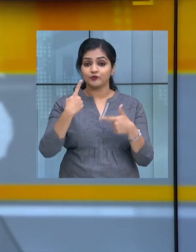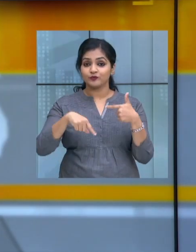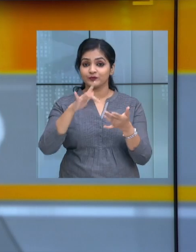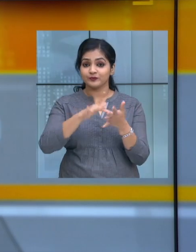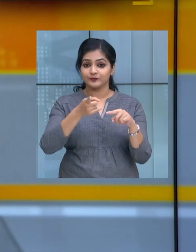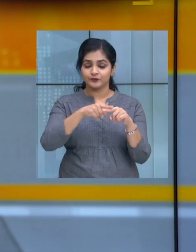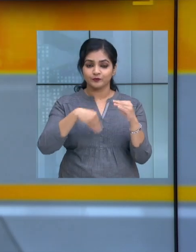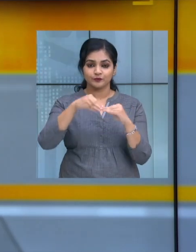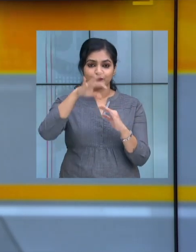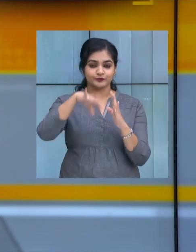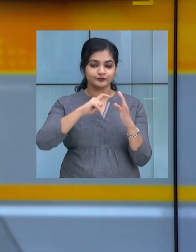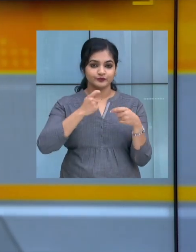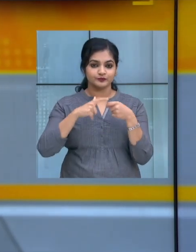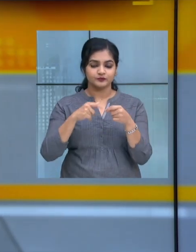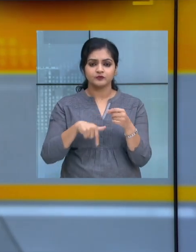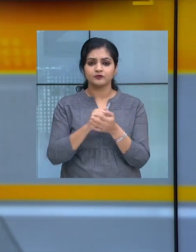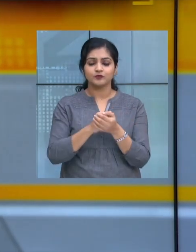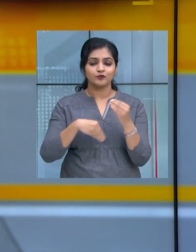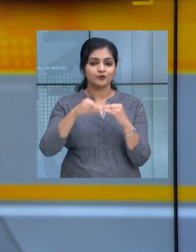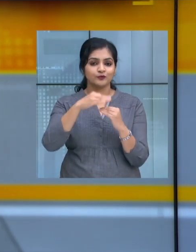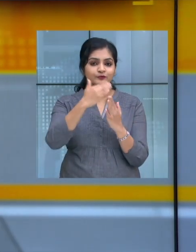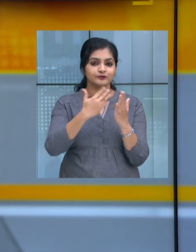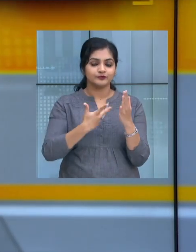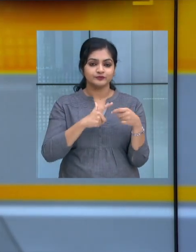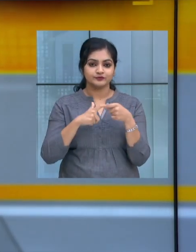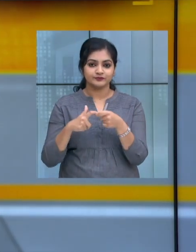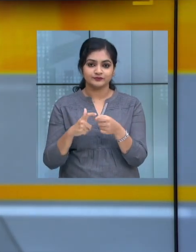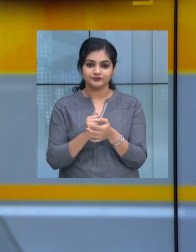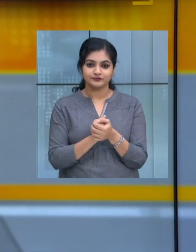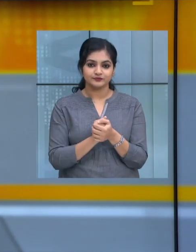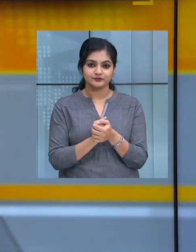അശ്വിൻ പാലാഴിയുണ്ട്. അശ്വിൻ, എന്തൊക്കെയാണ് പൂരവിശേഷങ്ങൾ?